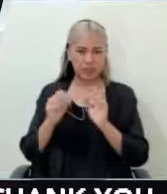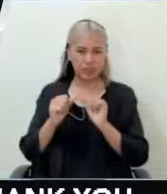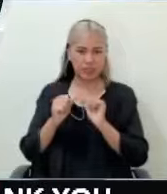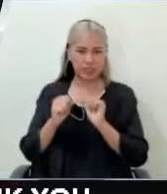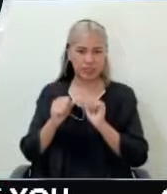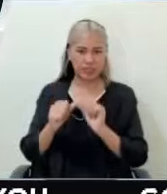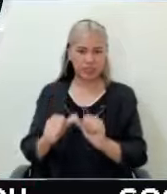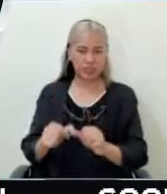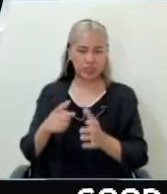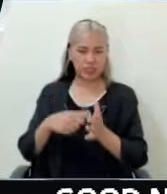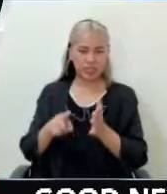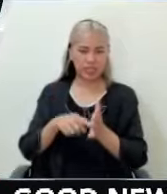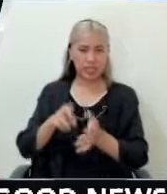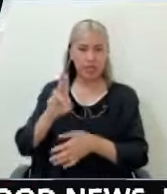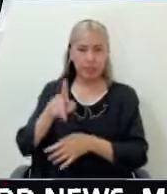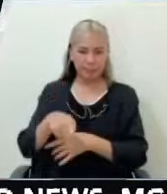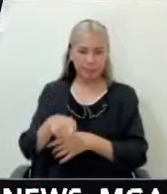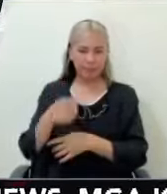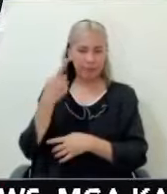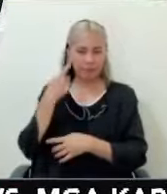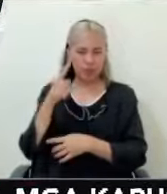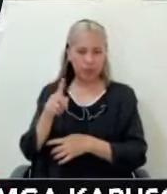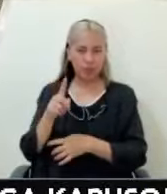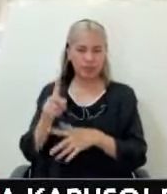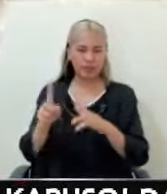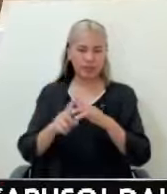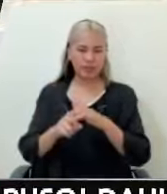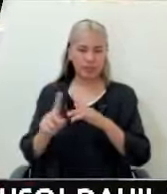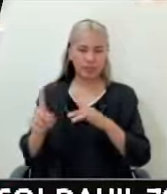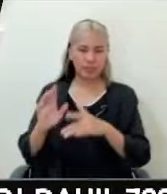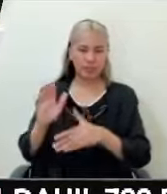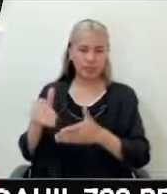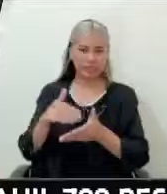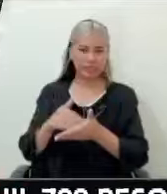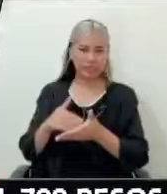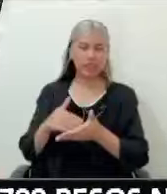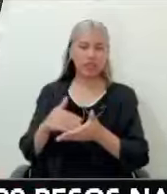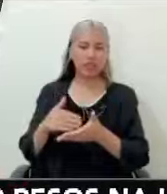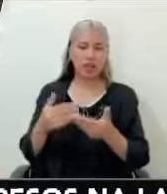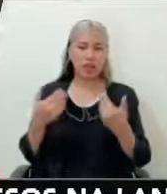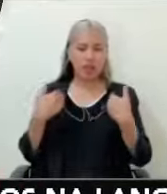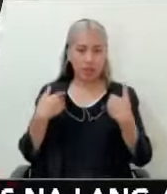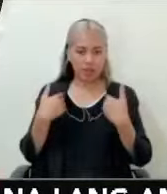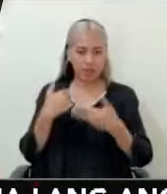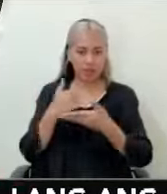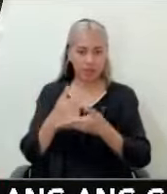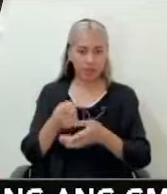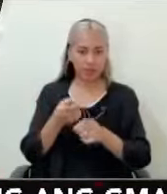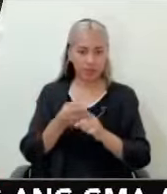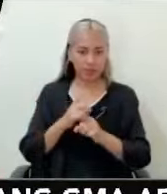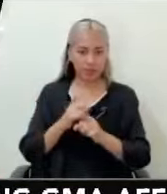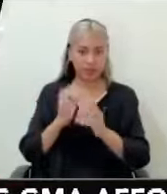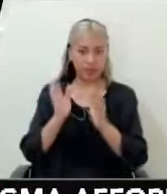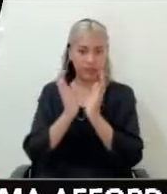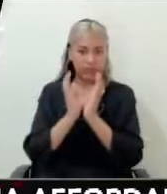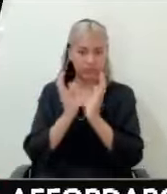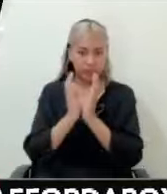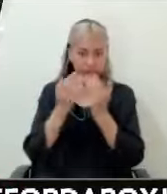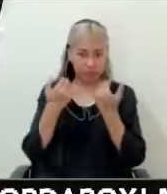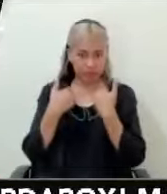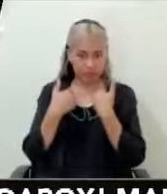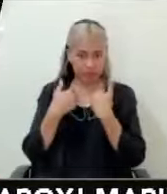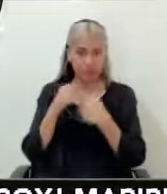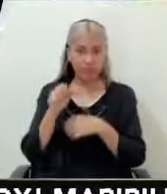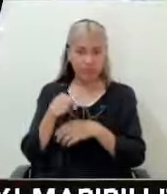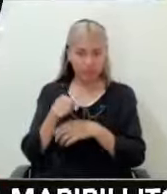evacuation natin po Nakarating na rin ho ba ang mga ayuda mula po sa DSWD Yes po parating na po parating na